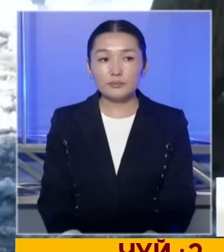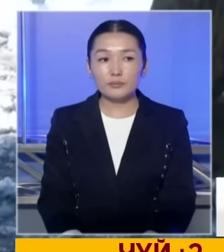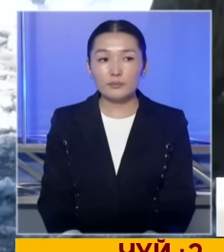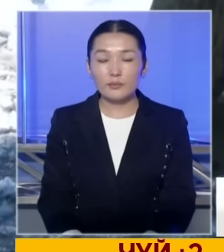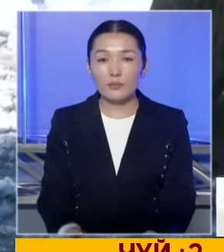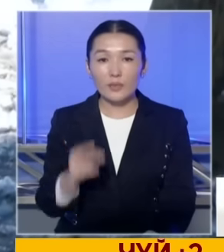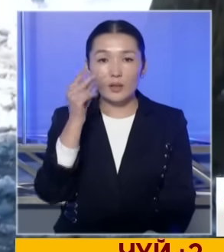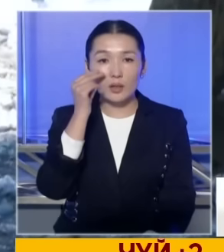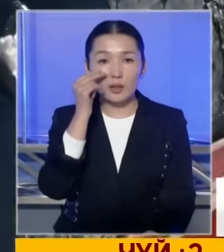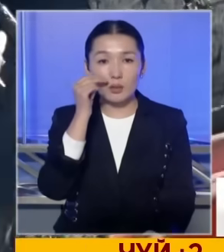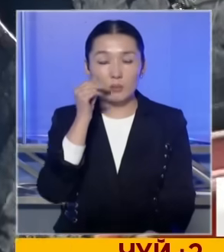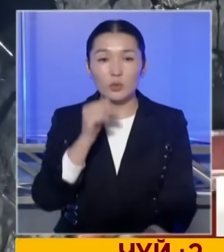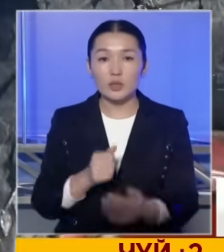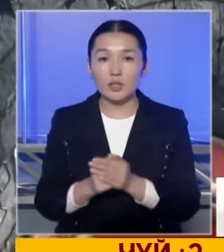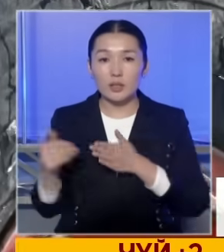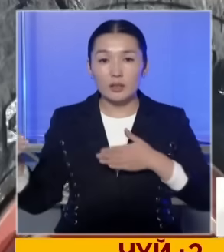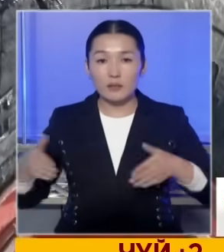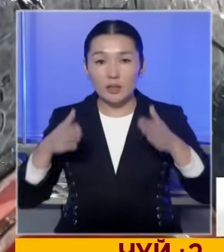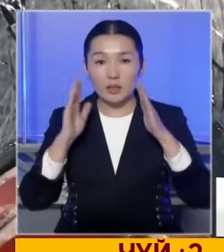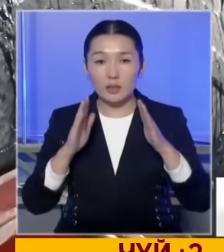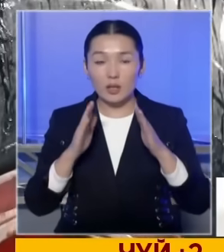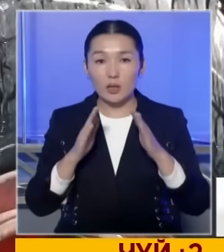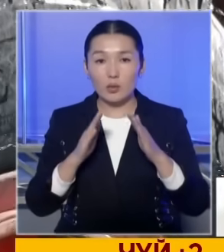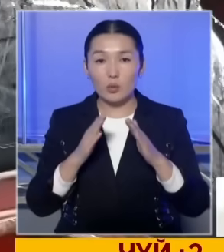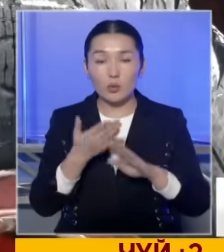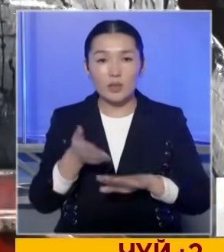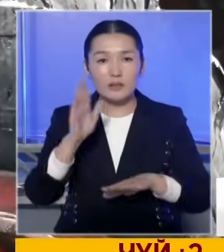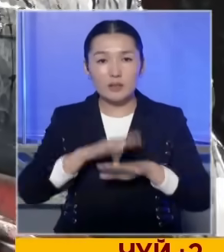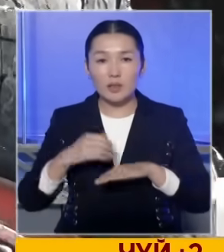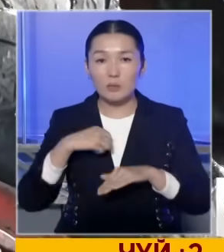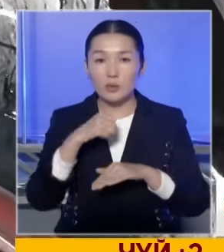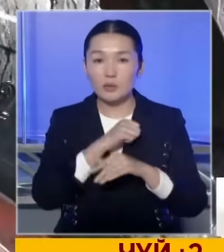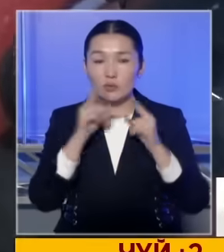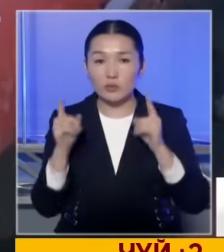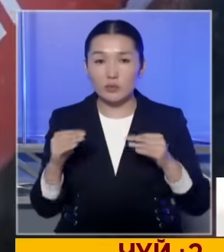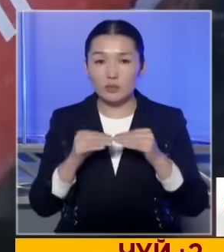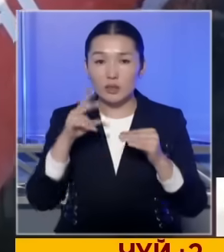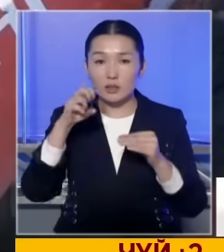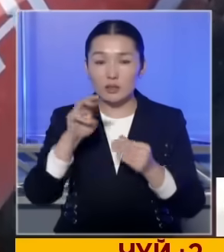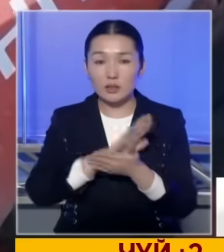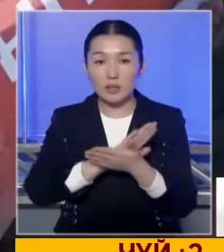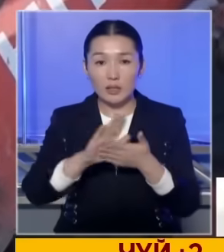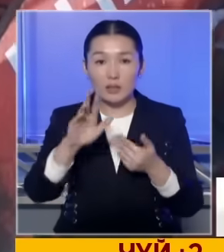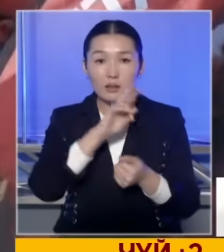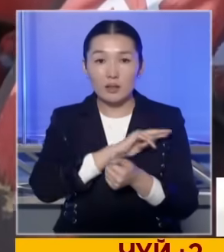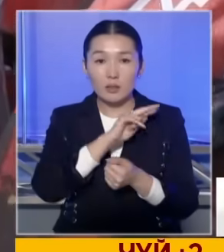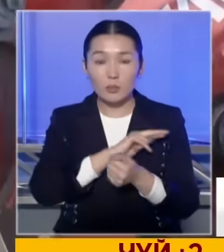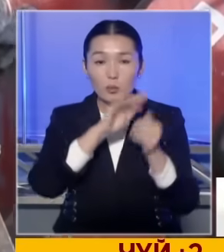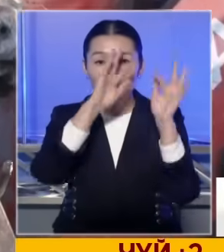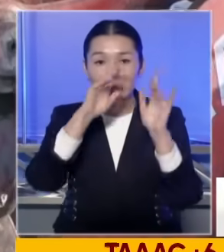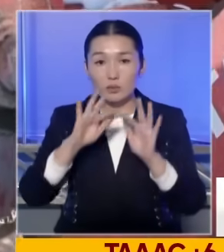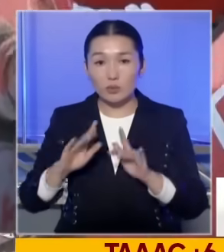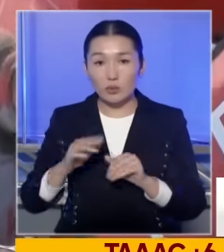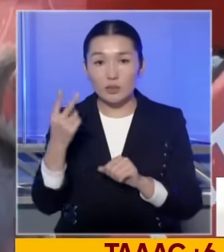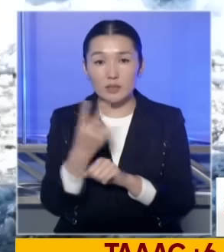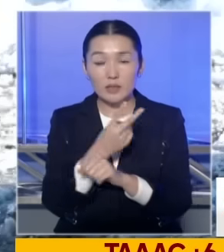Адылбек Досматов Мырзаке Каракулжа Алайку унаа жолунун эң татаал тамчы участкасында 10 жылдан бери жол тазалоочу болуп иштейт. Кар жаганда жумуш эки